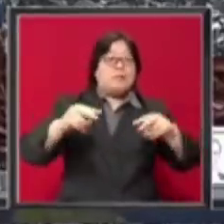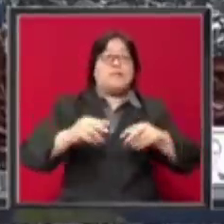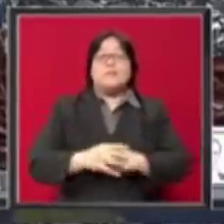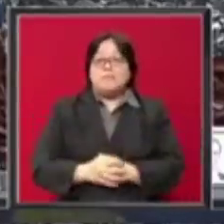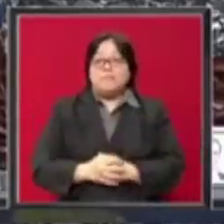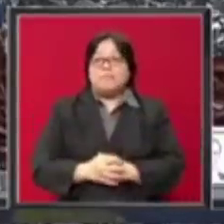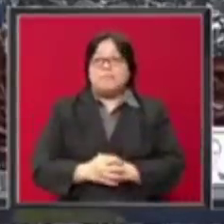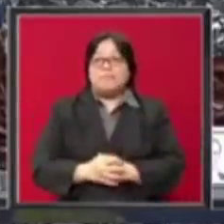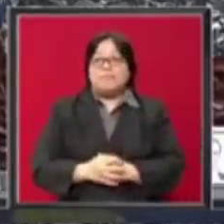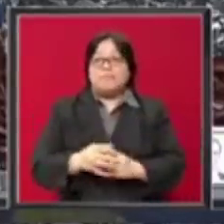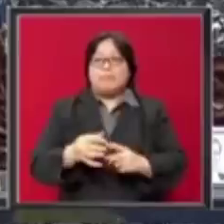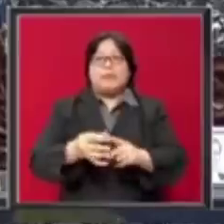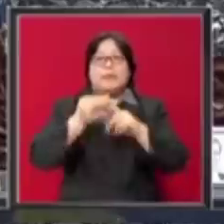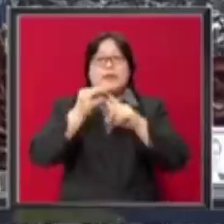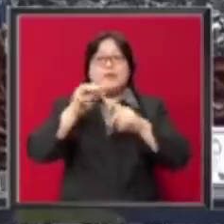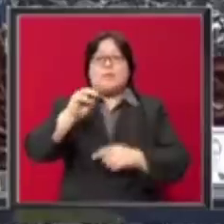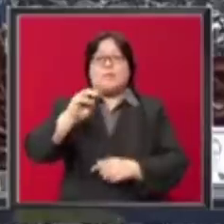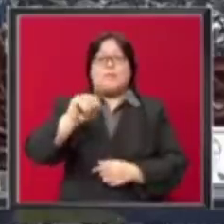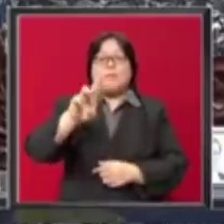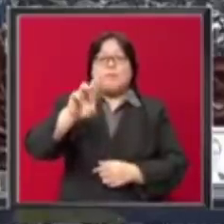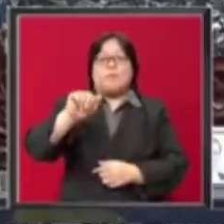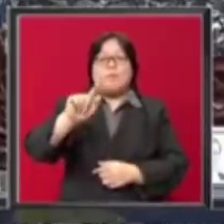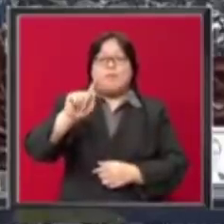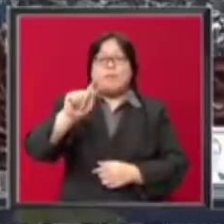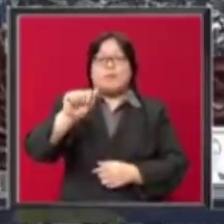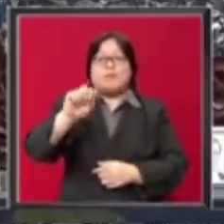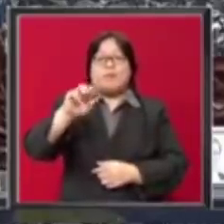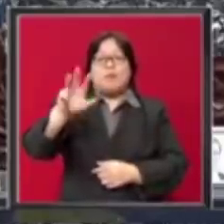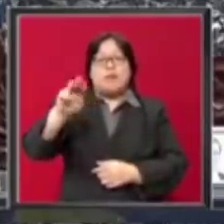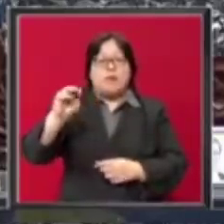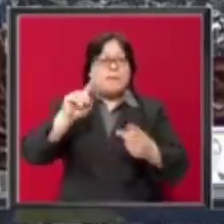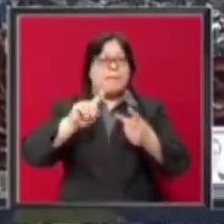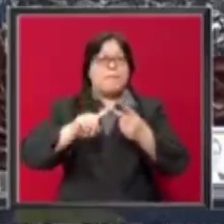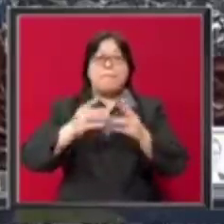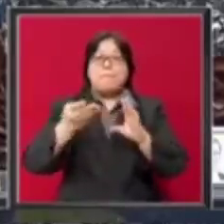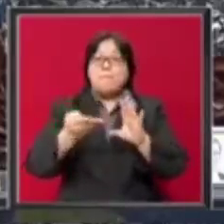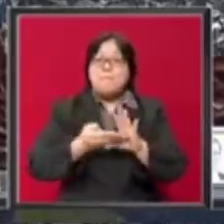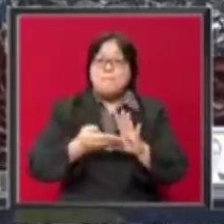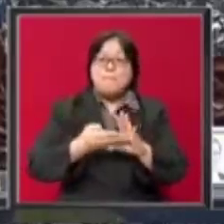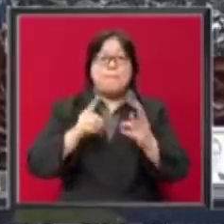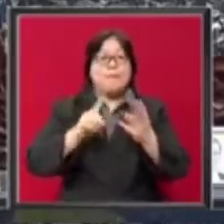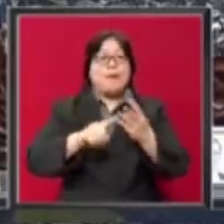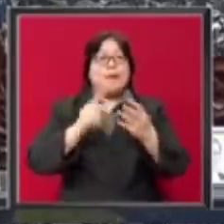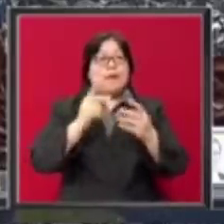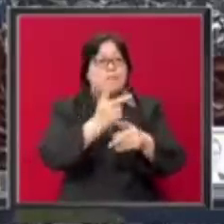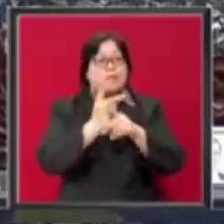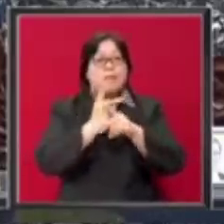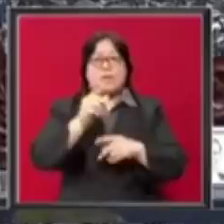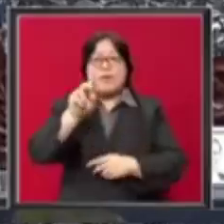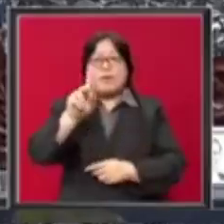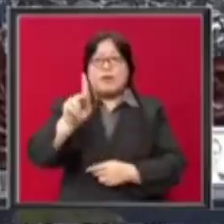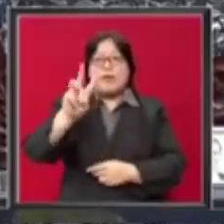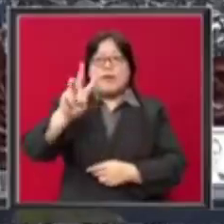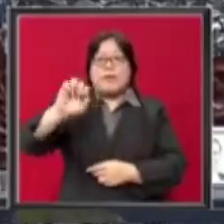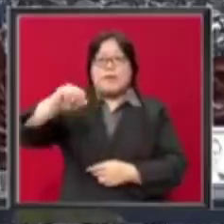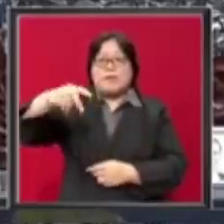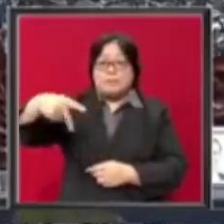tentang khususnya tentang moratorium bank dan juga pinjaman KWSP yang